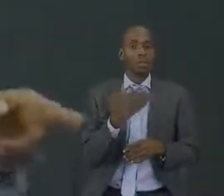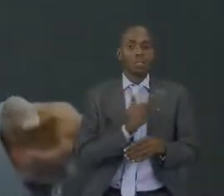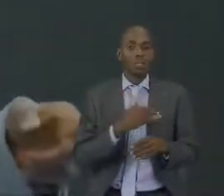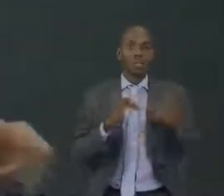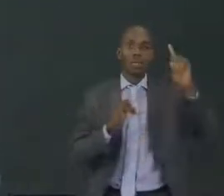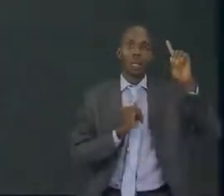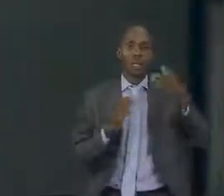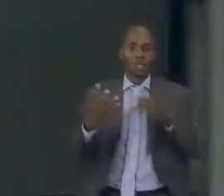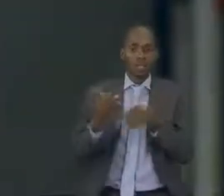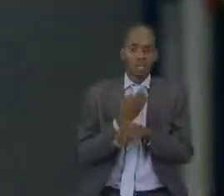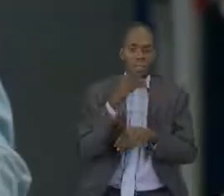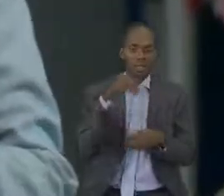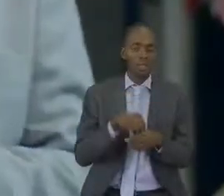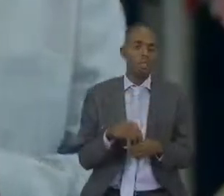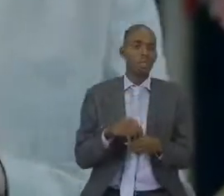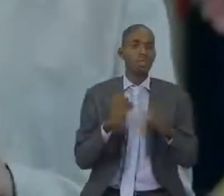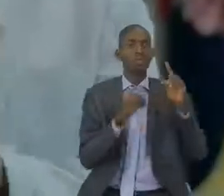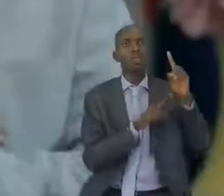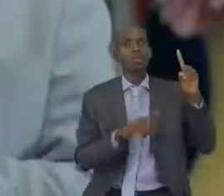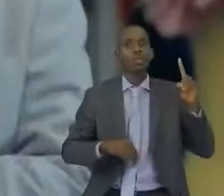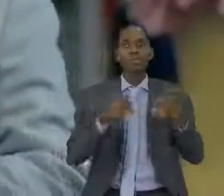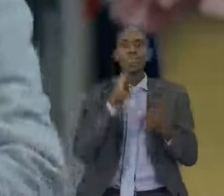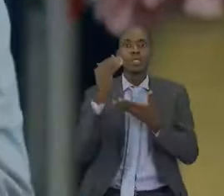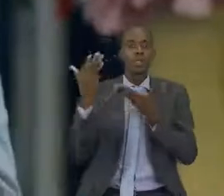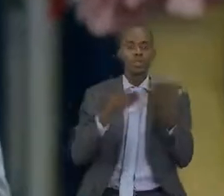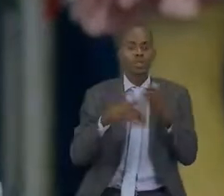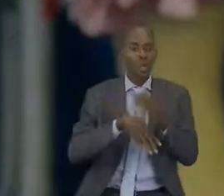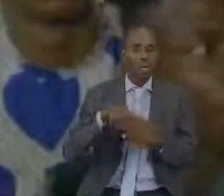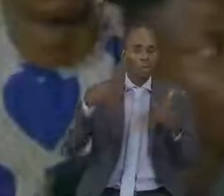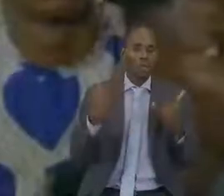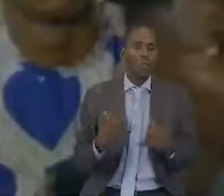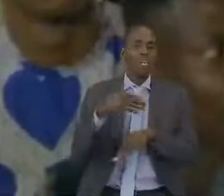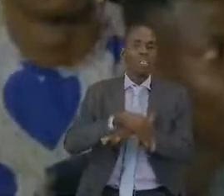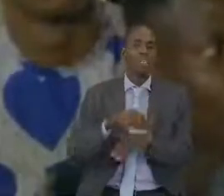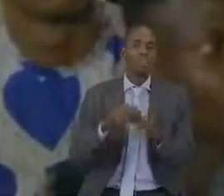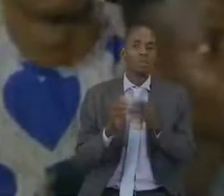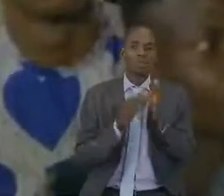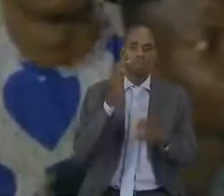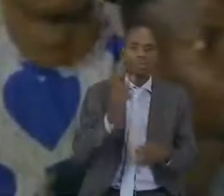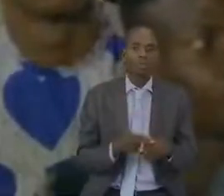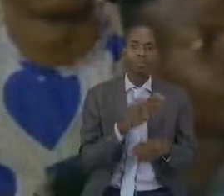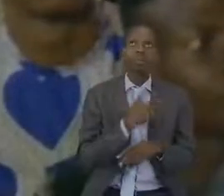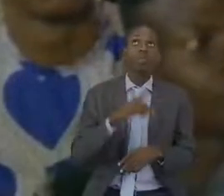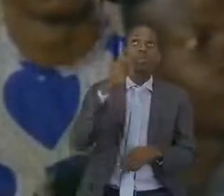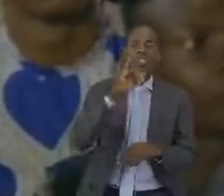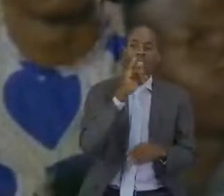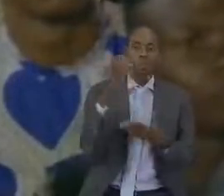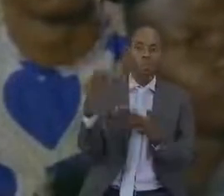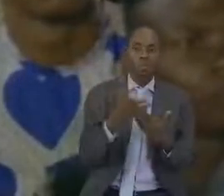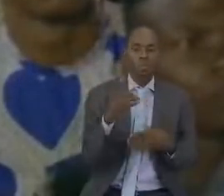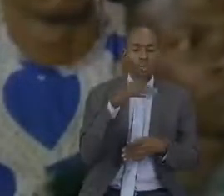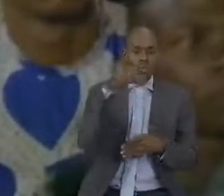Le Seigneur te fera sortir ce soir et il te fera